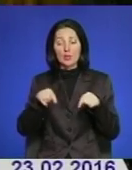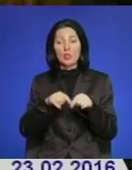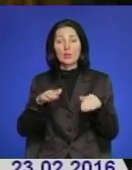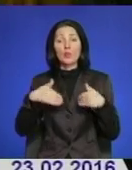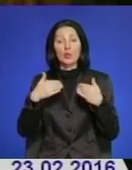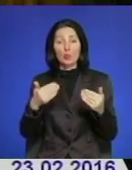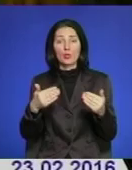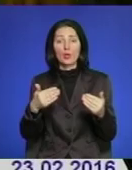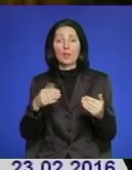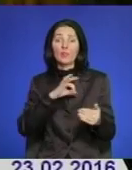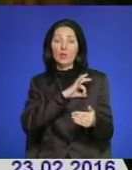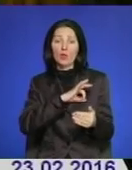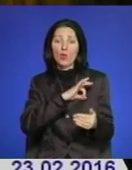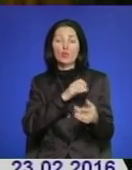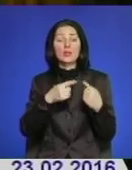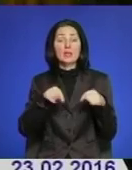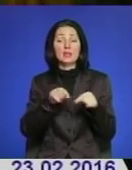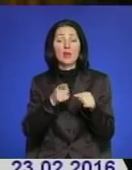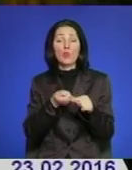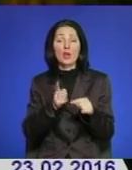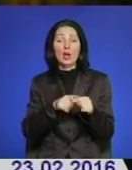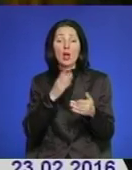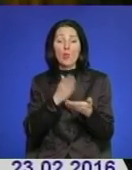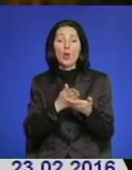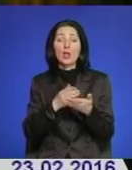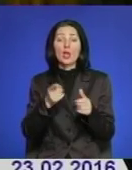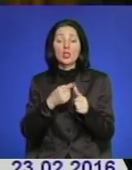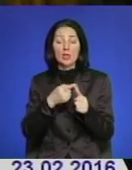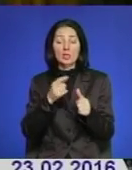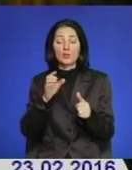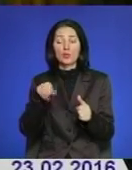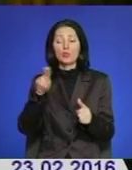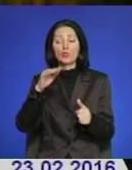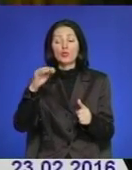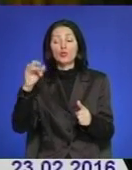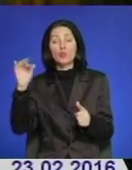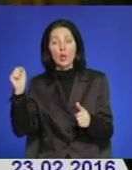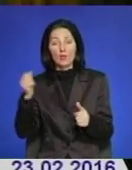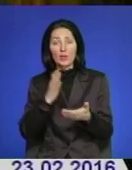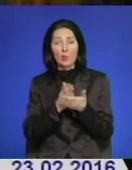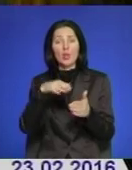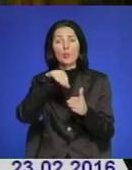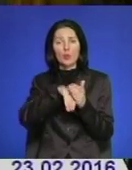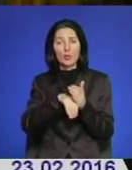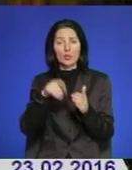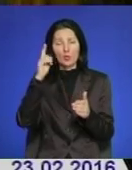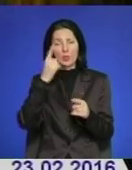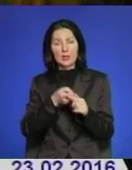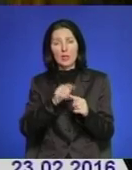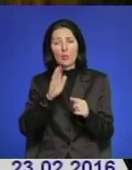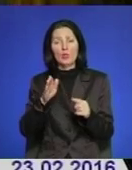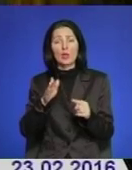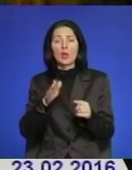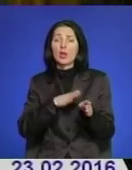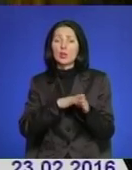пропонує цілу виховну систему, яка називає назву «Джура». І вона буде, мала би впроваджуватися, я думаю, що це буде зреалізовано, але